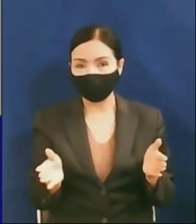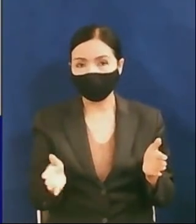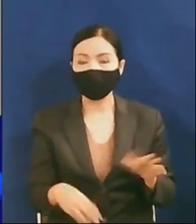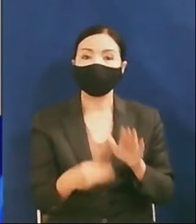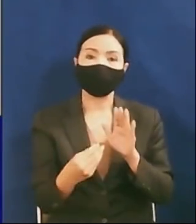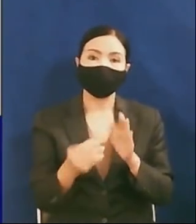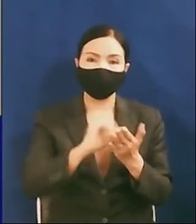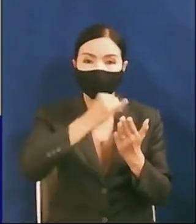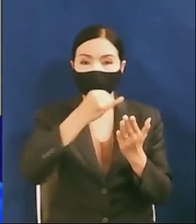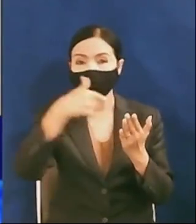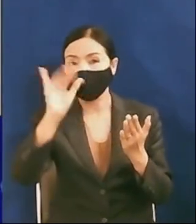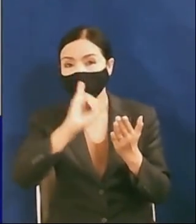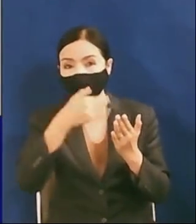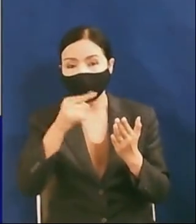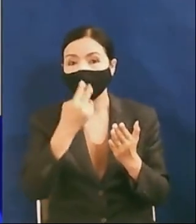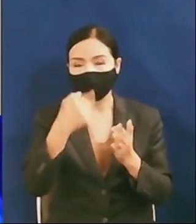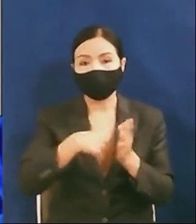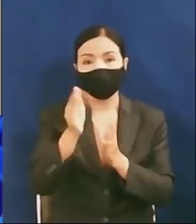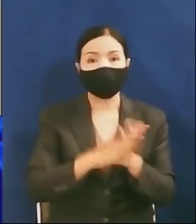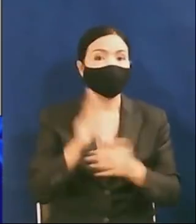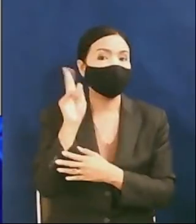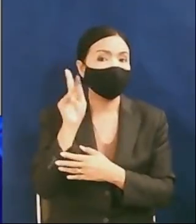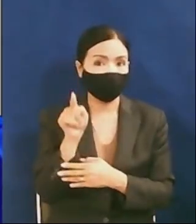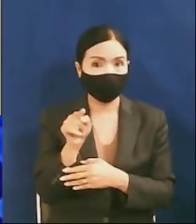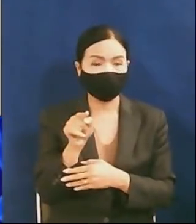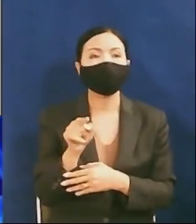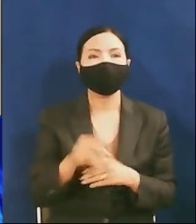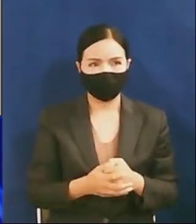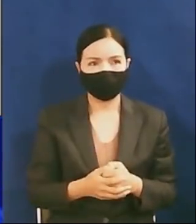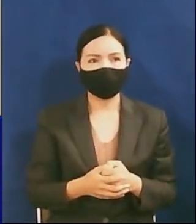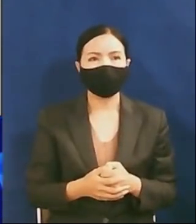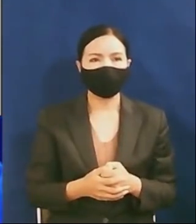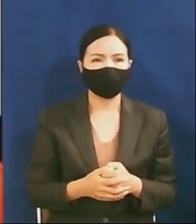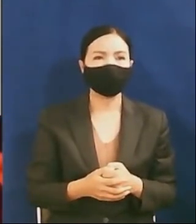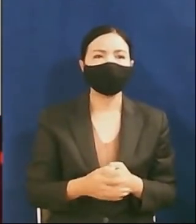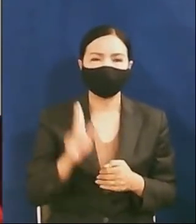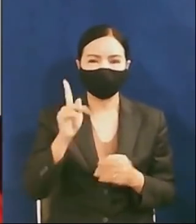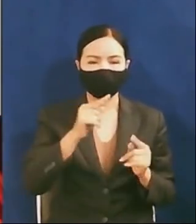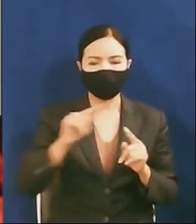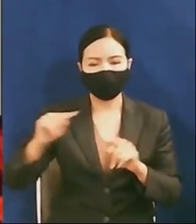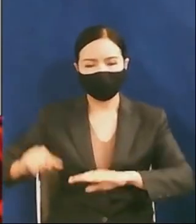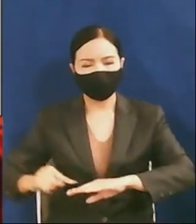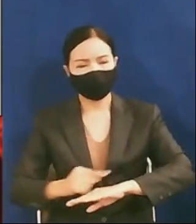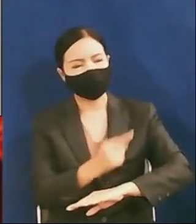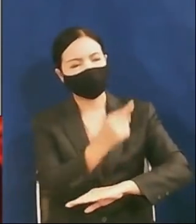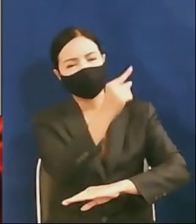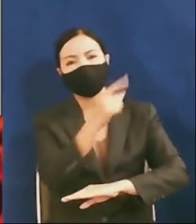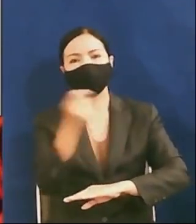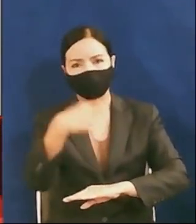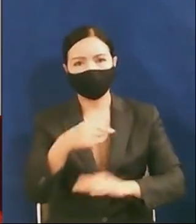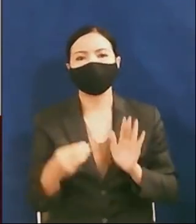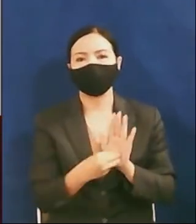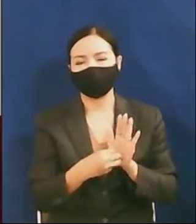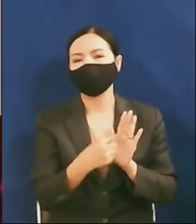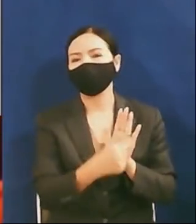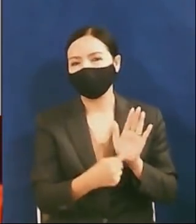ของต่างจังหวัดคือเส้นสีเขียวนะครับก็จะสูงกว่าเส้นสีน้ำเงินที่เป็นตัวเลขของกทม.และปริมณฑลก็สะท้อนให้เห็นว่